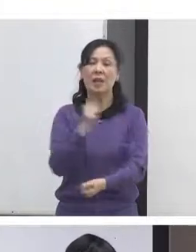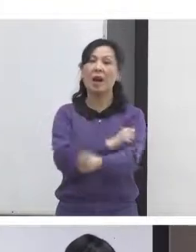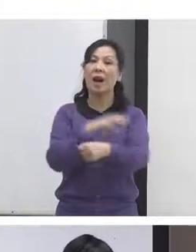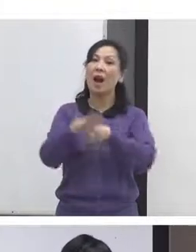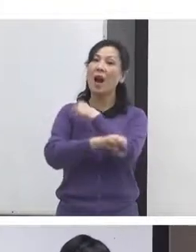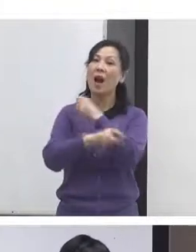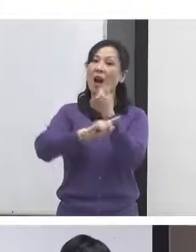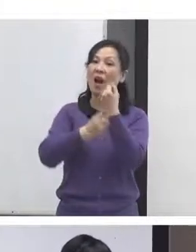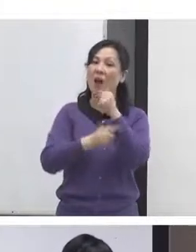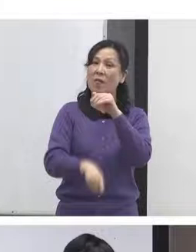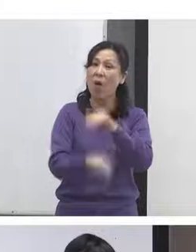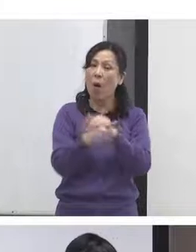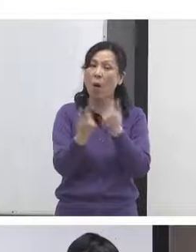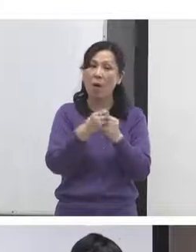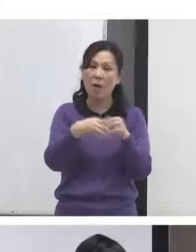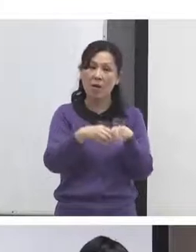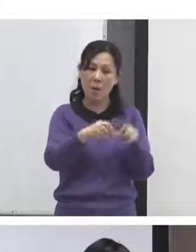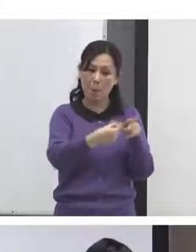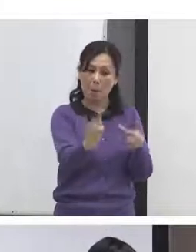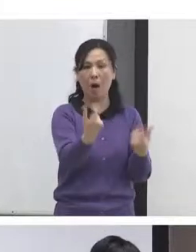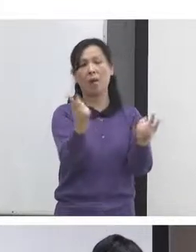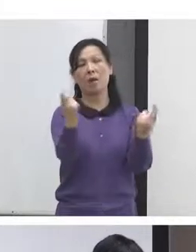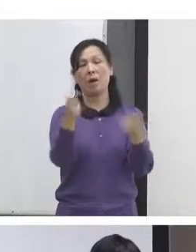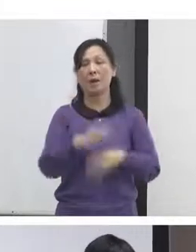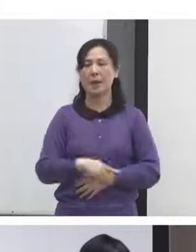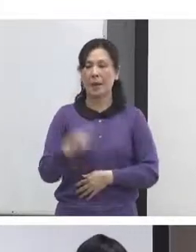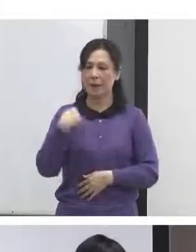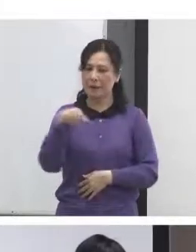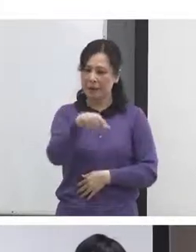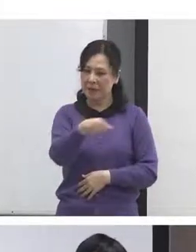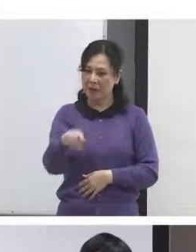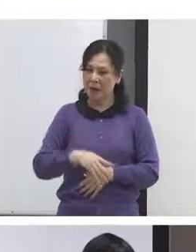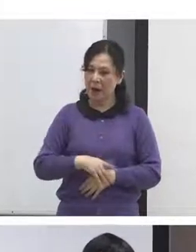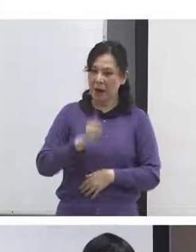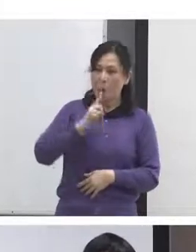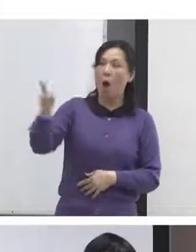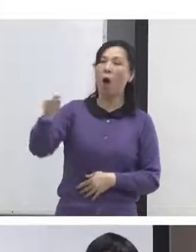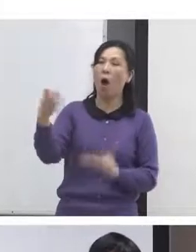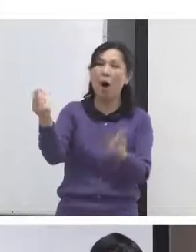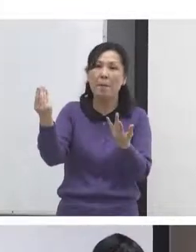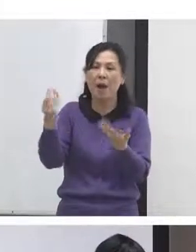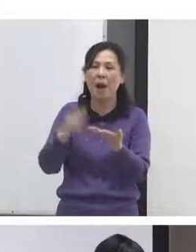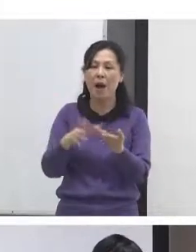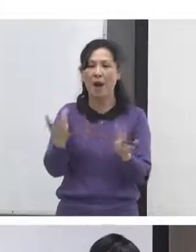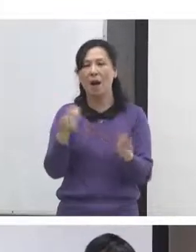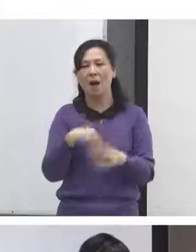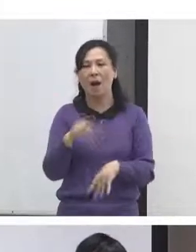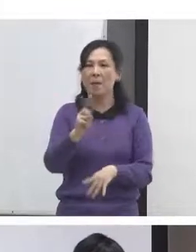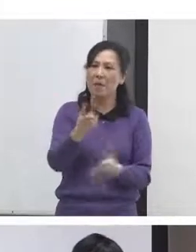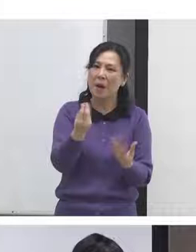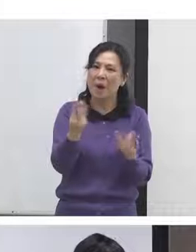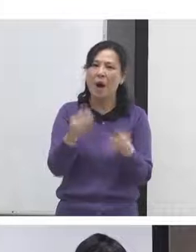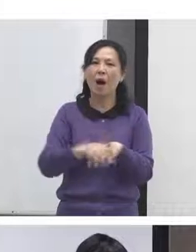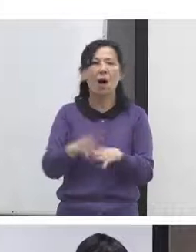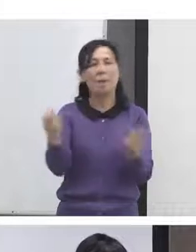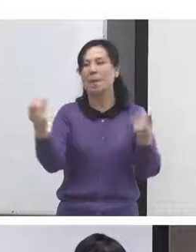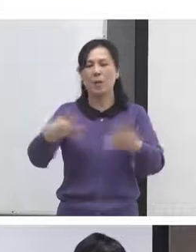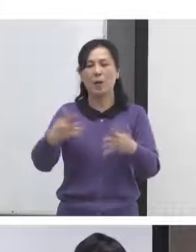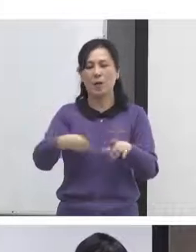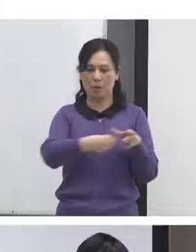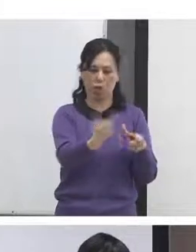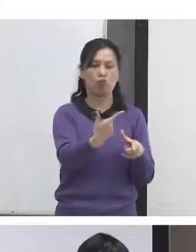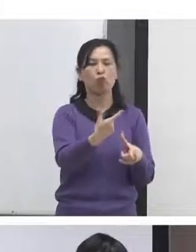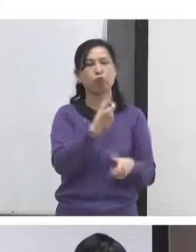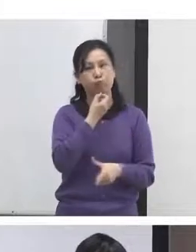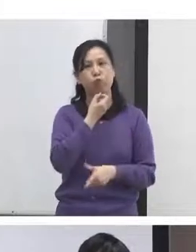会第一时间公布出来，他都会说要确定说这东西可能没有被诉愿，他们才会愿意，就是没有被诉愿，没有被怎么样，他们才愿意丢出来。然后或者是